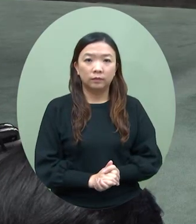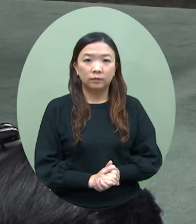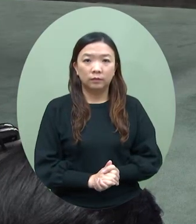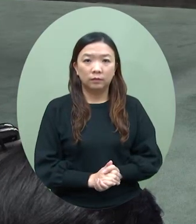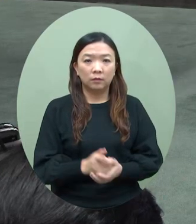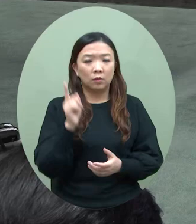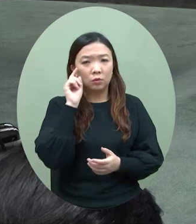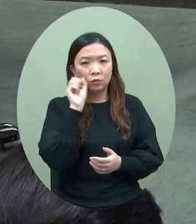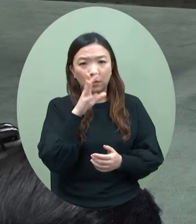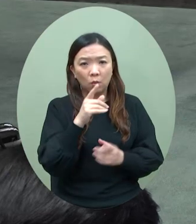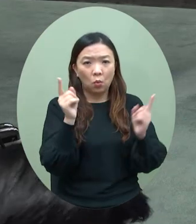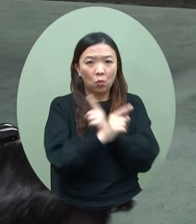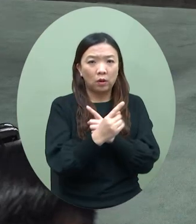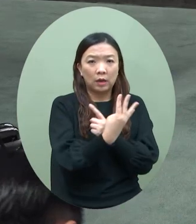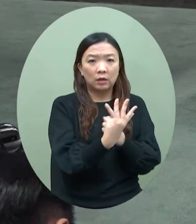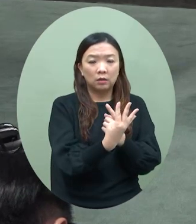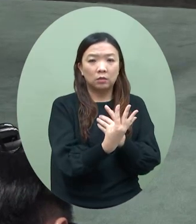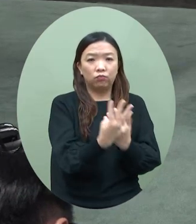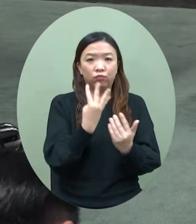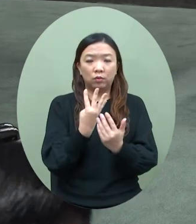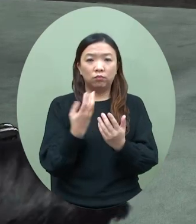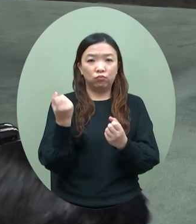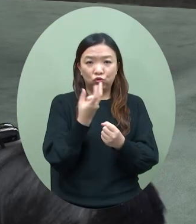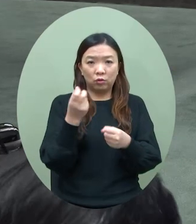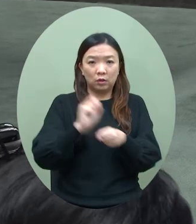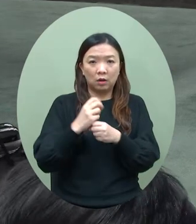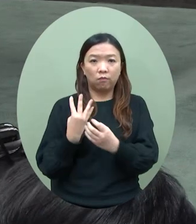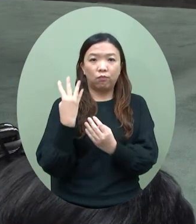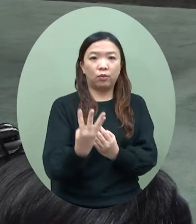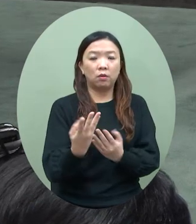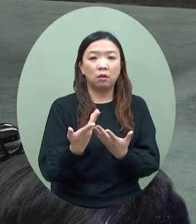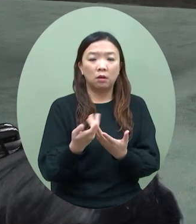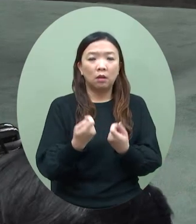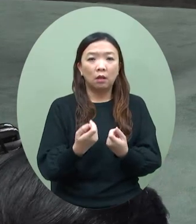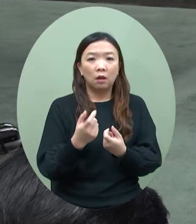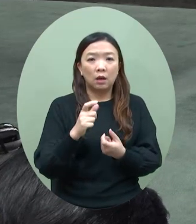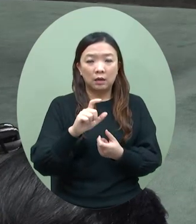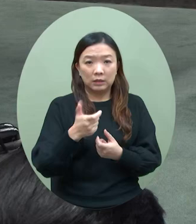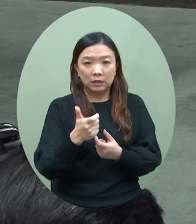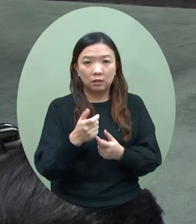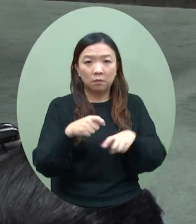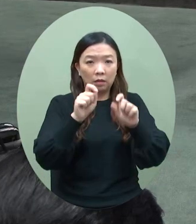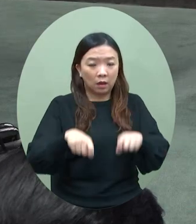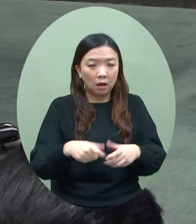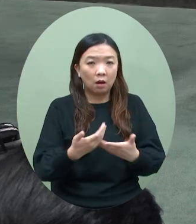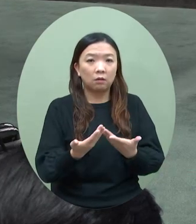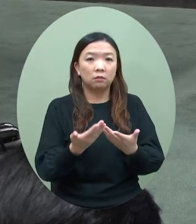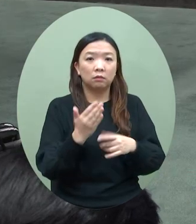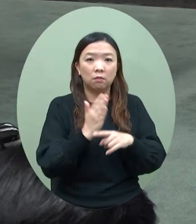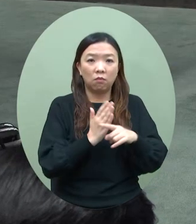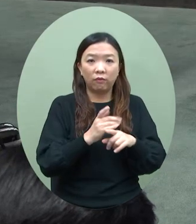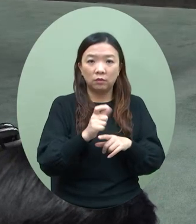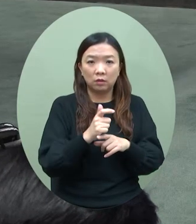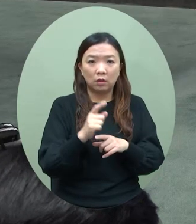咗啲四間酒店出去，跟住要擺翻四間，係咪只係價錢嘅問題，定係有啲係個價錢即係？